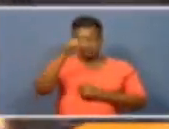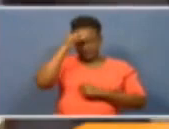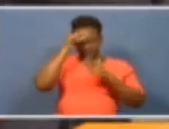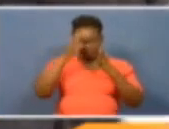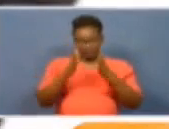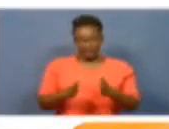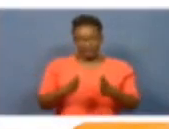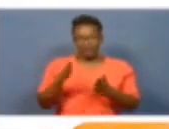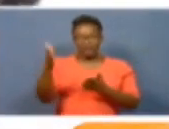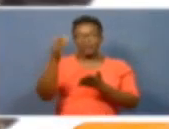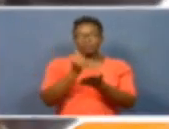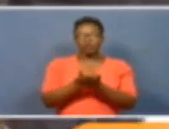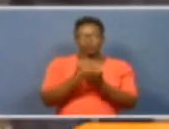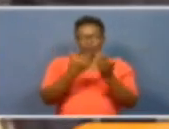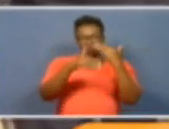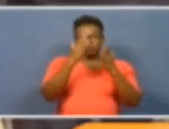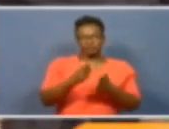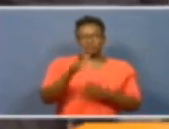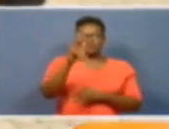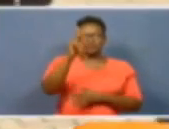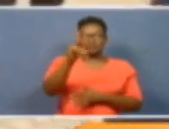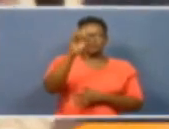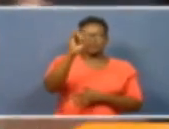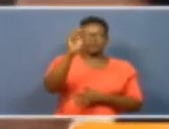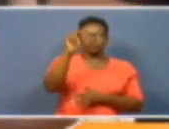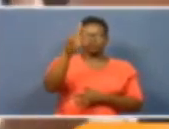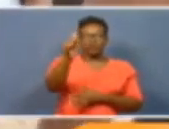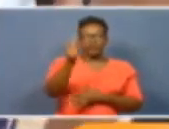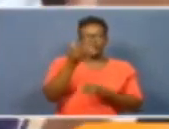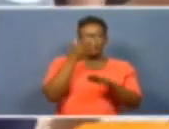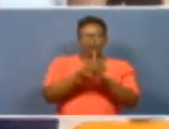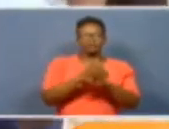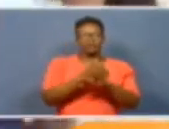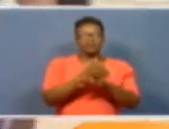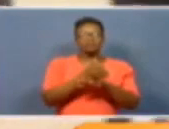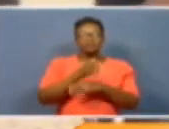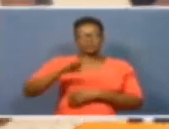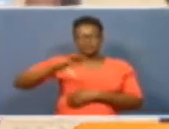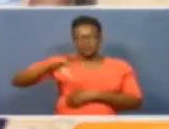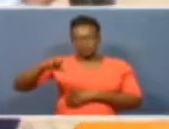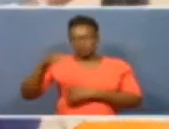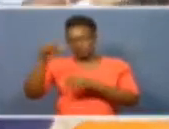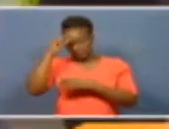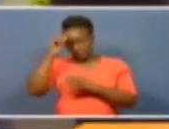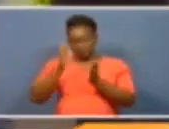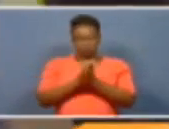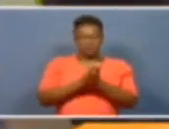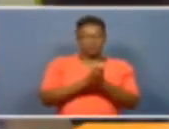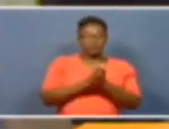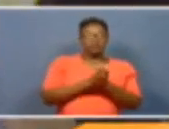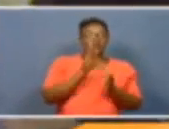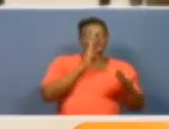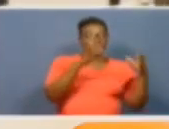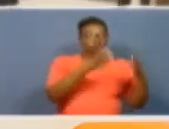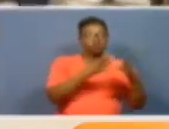aliyemteua Profesa Kimura baada ya mvutano baina ya usimamizi wa Muasco na serikali ya kaunti iliyopelekea kesi kufikishwa